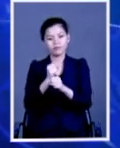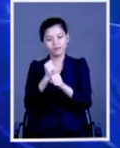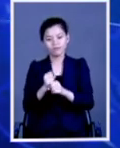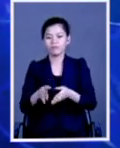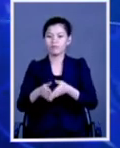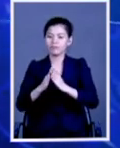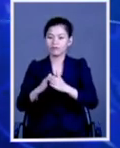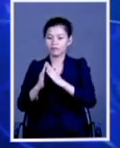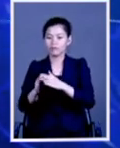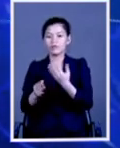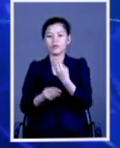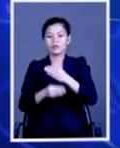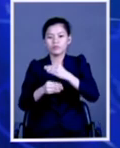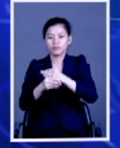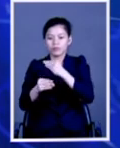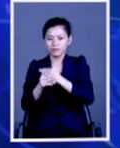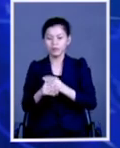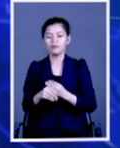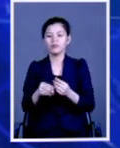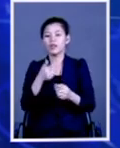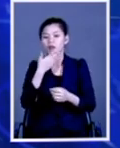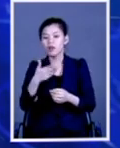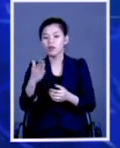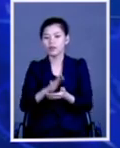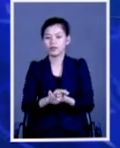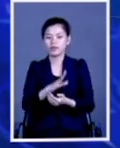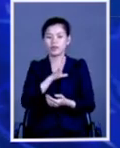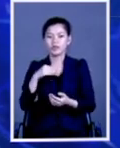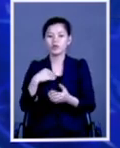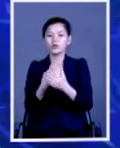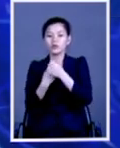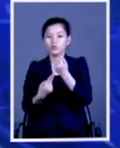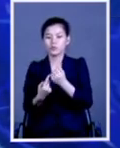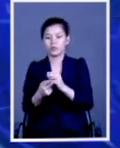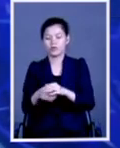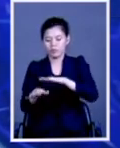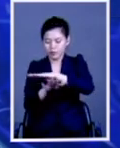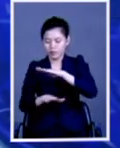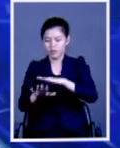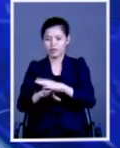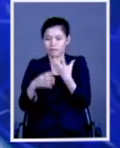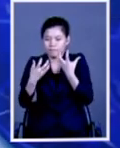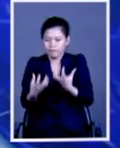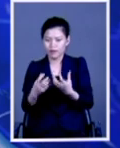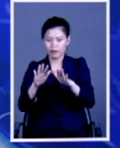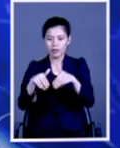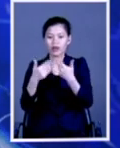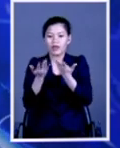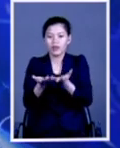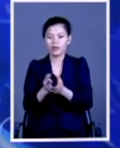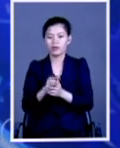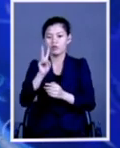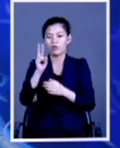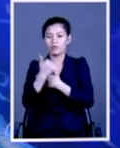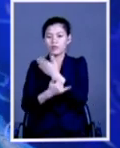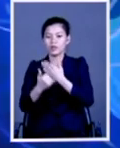ยั้งและการพัวพันแบบคู่ห่วมสถาบันลาวจีนได้กลายเป็นพื้นฐานอันหนักแน่นให้แก่การพัวพันห่วมมือระหว่างสองประเ